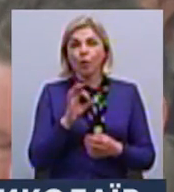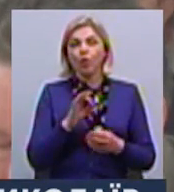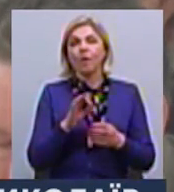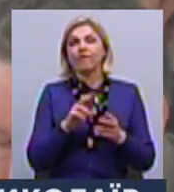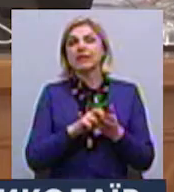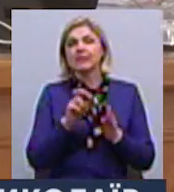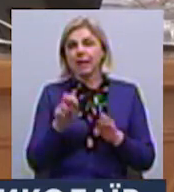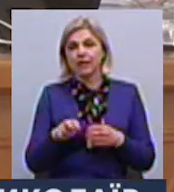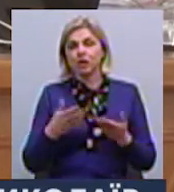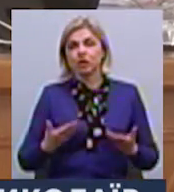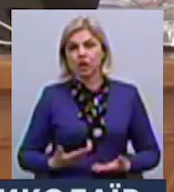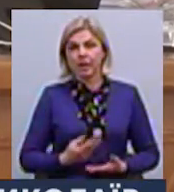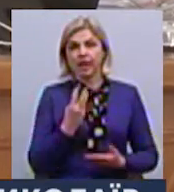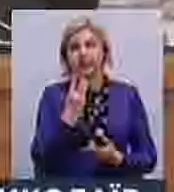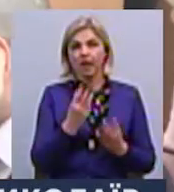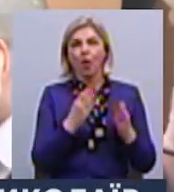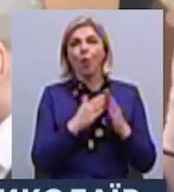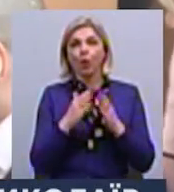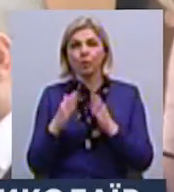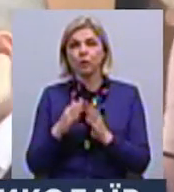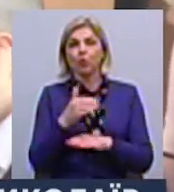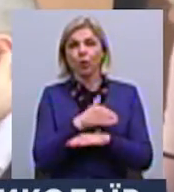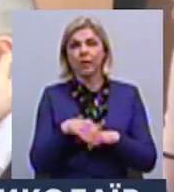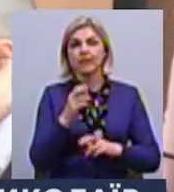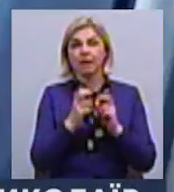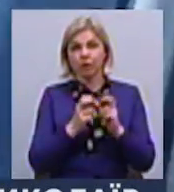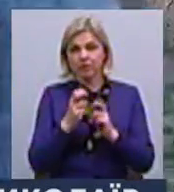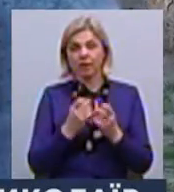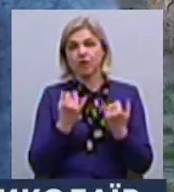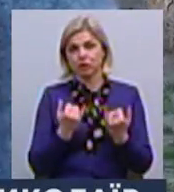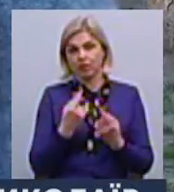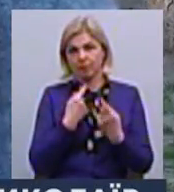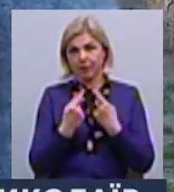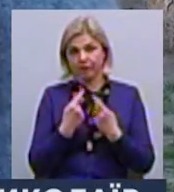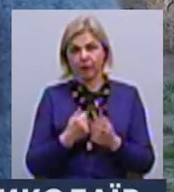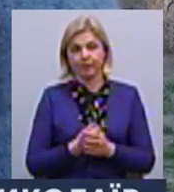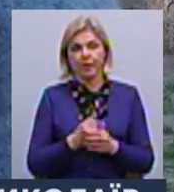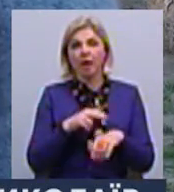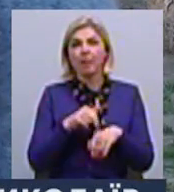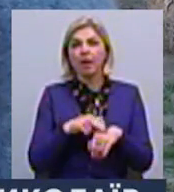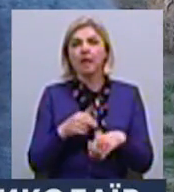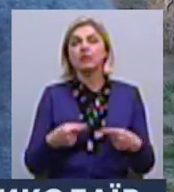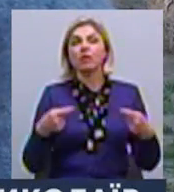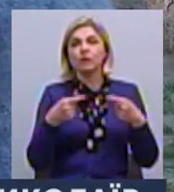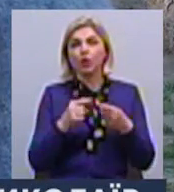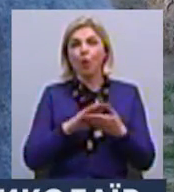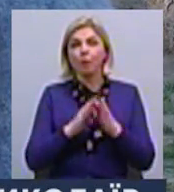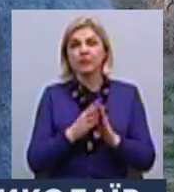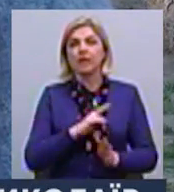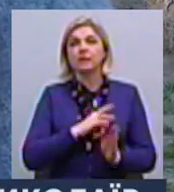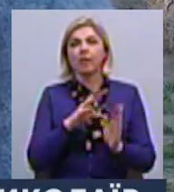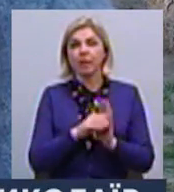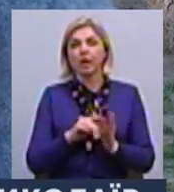жителів трьох корпусів на вулиці Заводській ведуться перемови. Поліція встановлює обставини загибелі